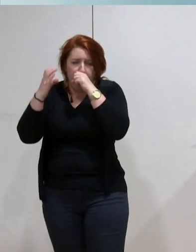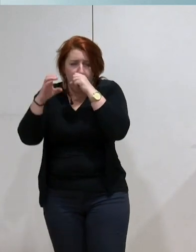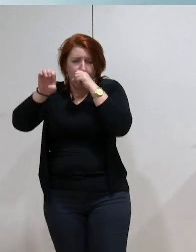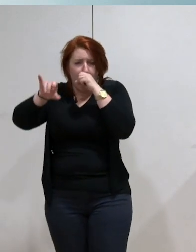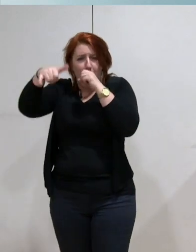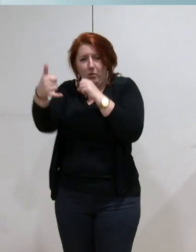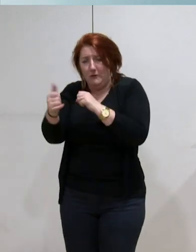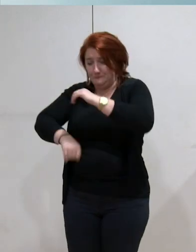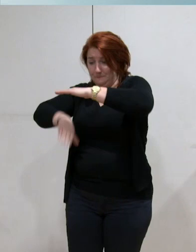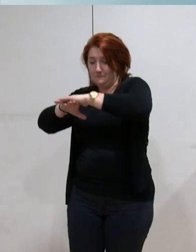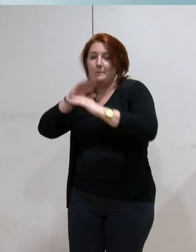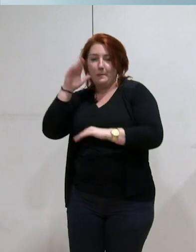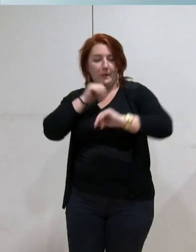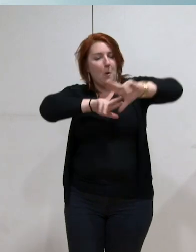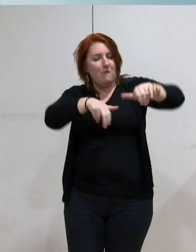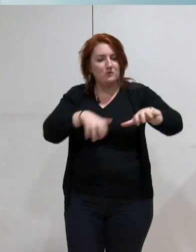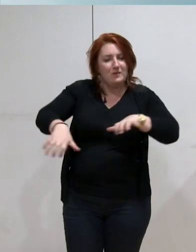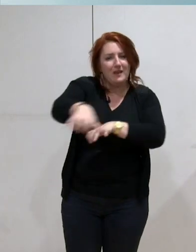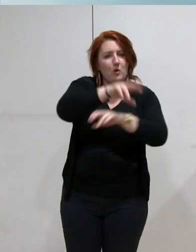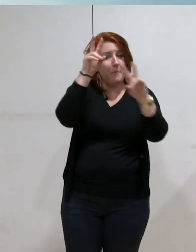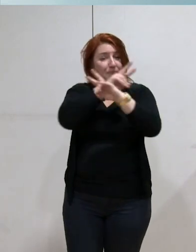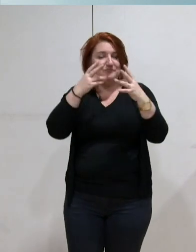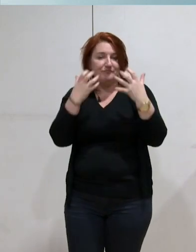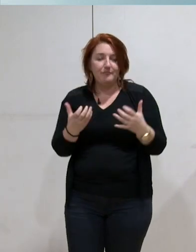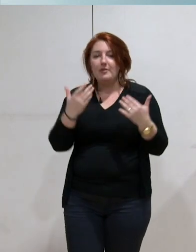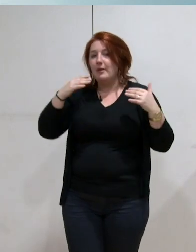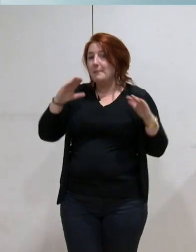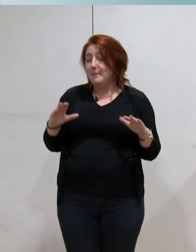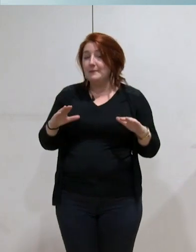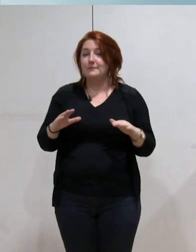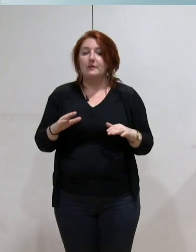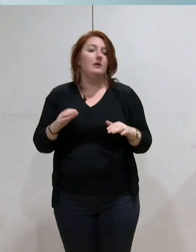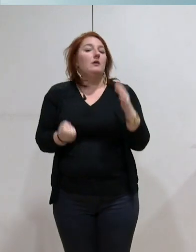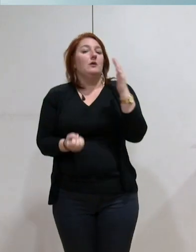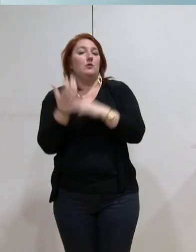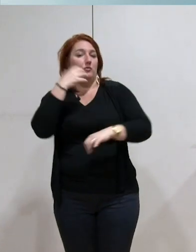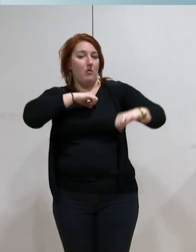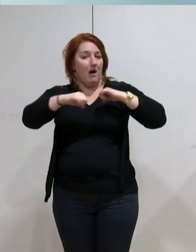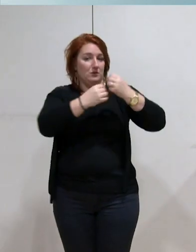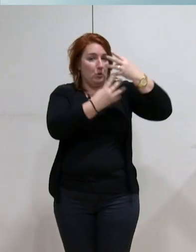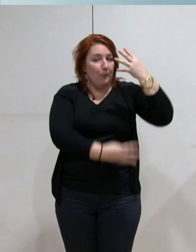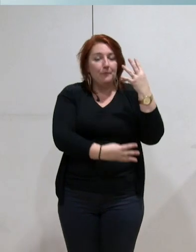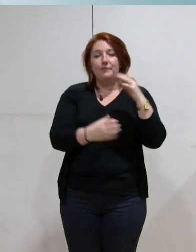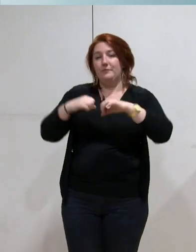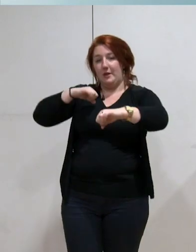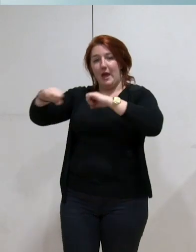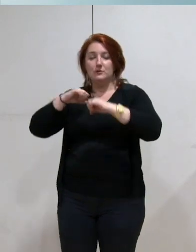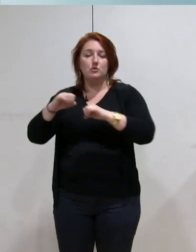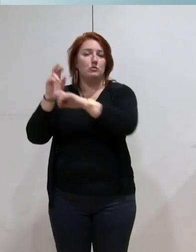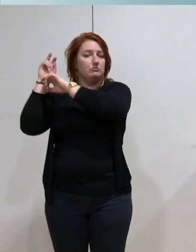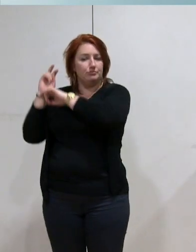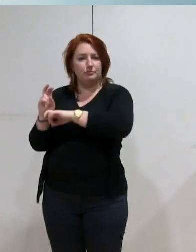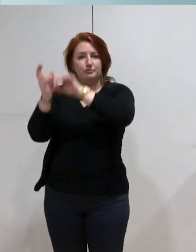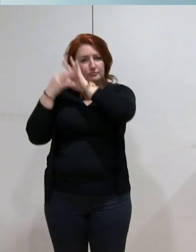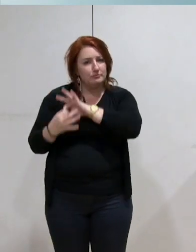voulu avoir une convention territoriale globale he mais en l'occurrence il y a les nouvelles actions il y a les actions qu'on conserve en